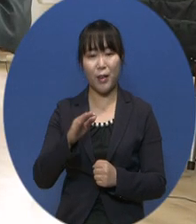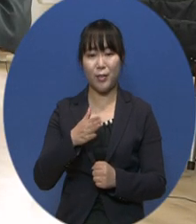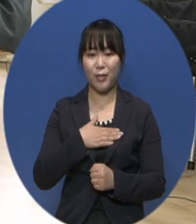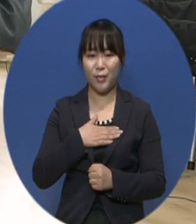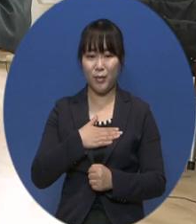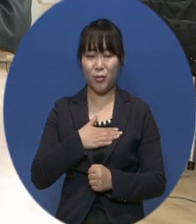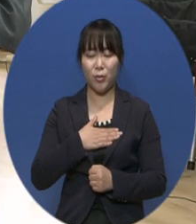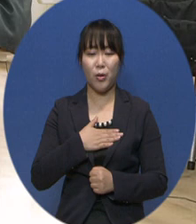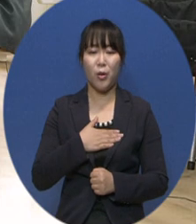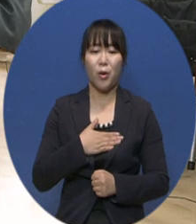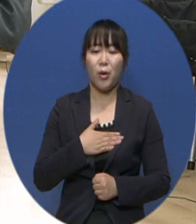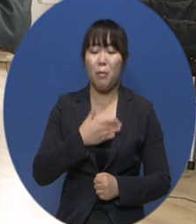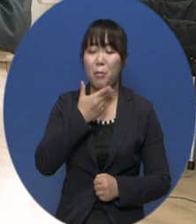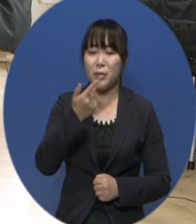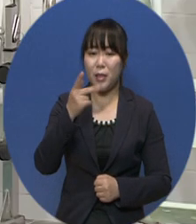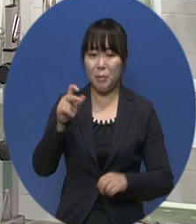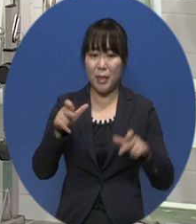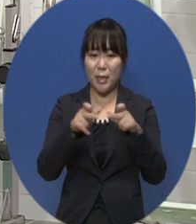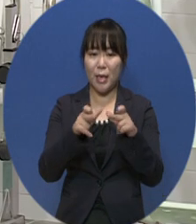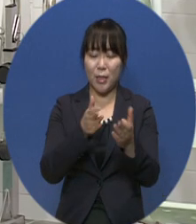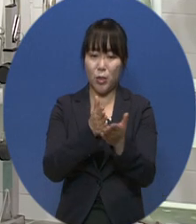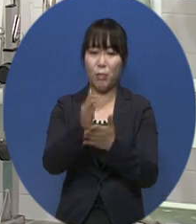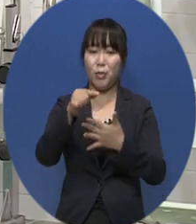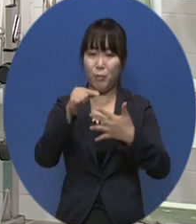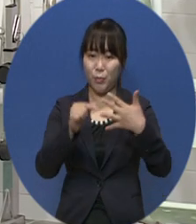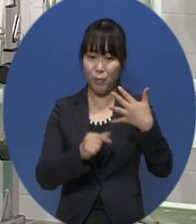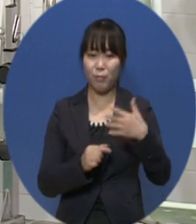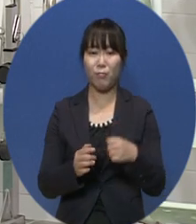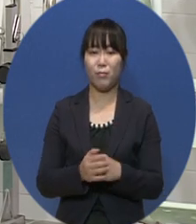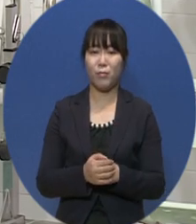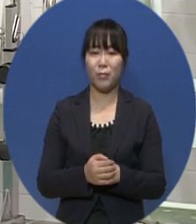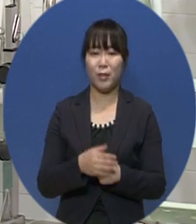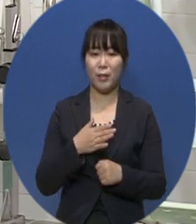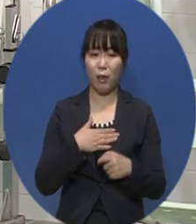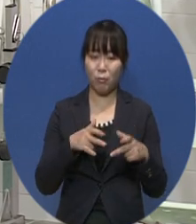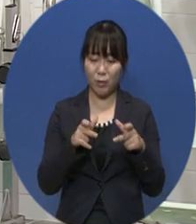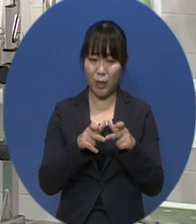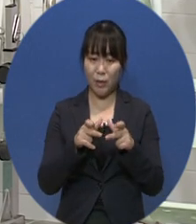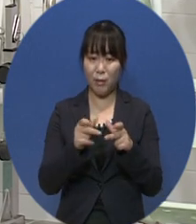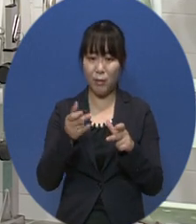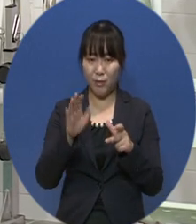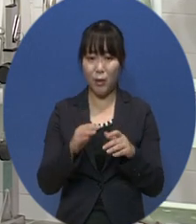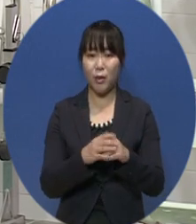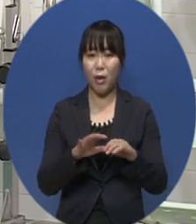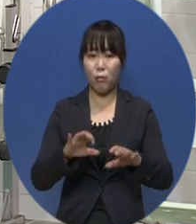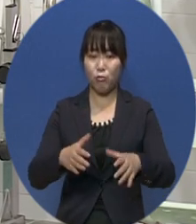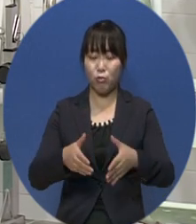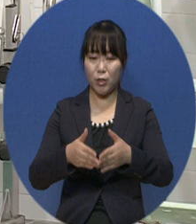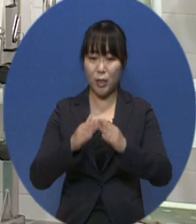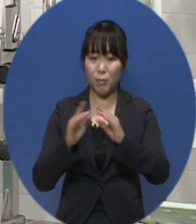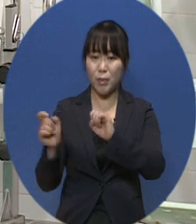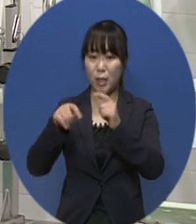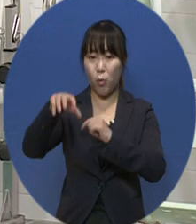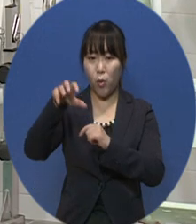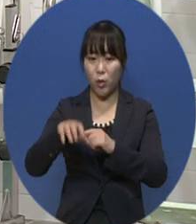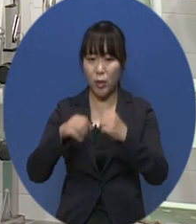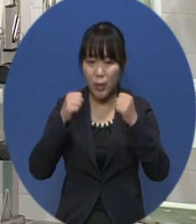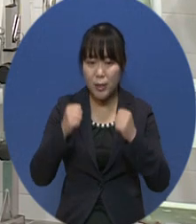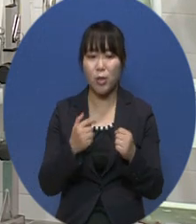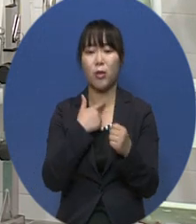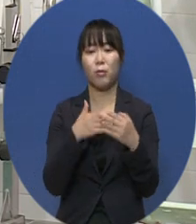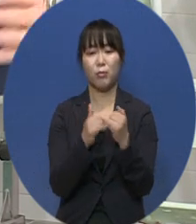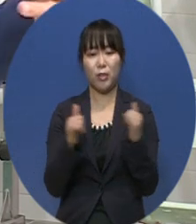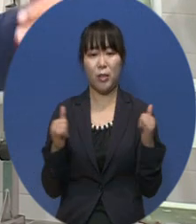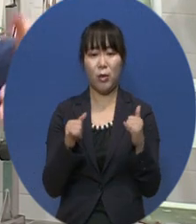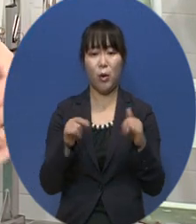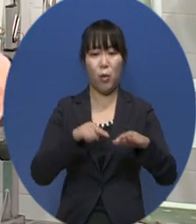이렇게 복지 TV가 또 장애인 전문 채널 아닙니까? 네. 저도 이제 장애를 갖고 있는데 이 국립재활원에 있던 분들이